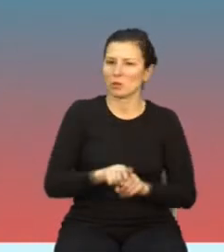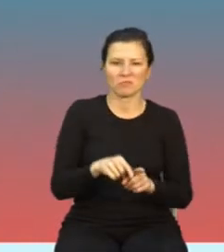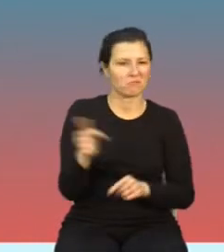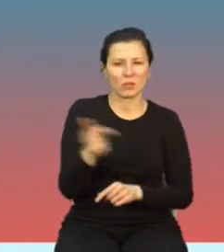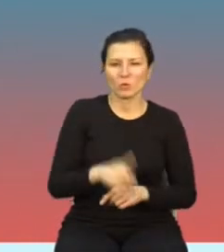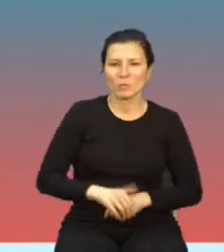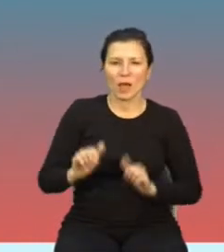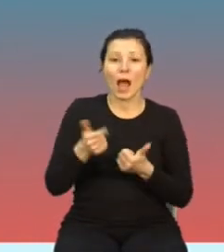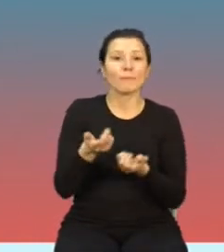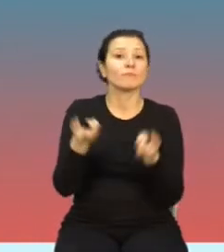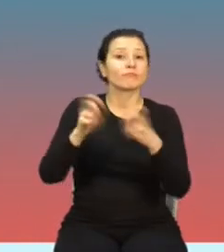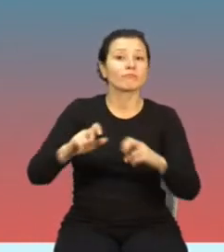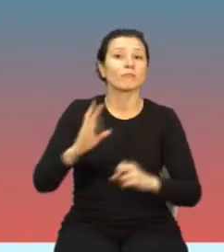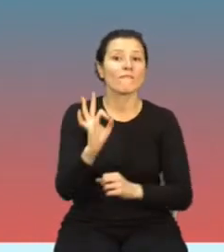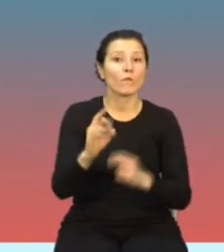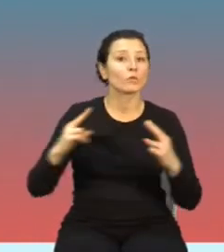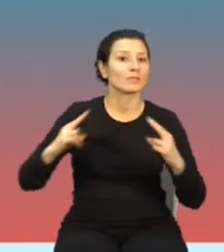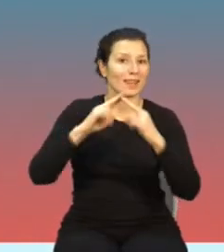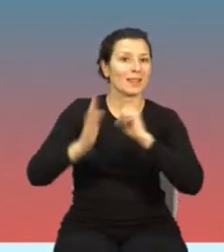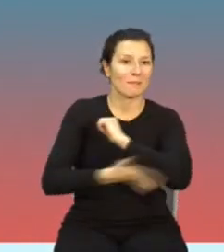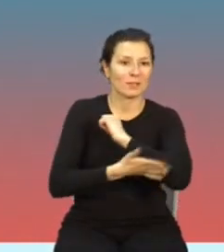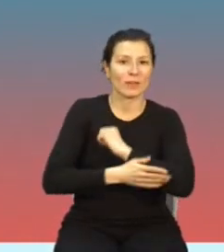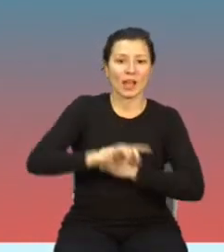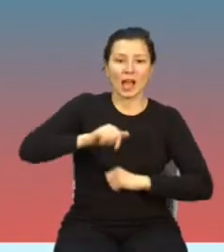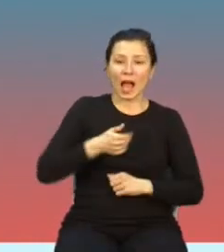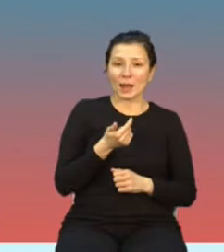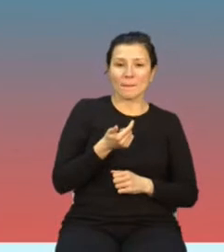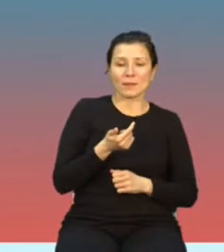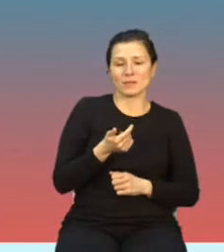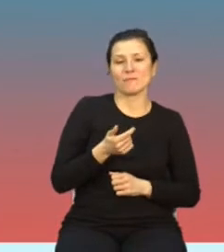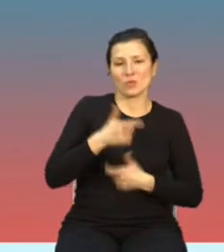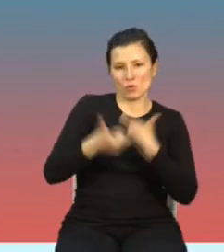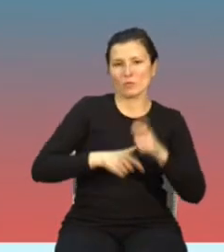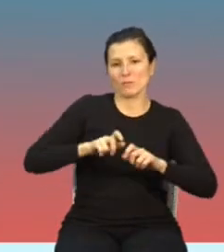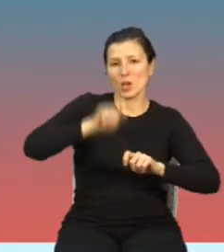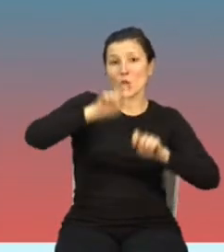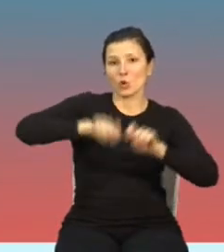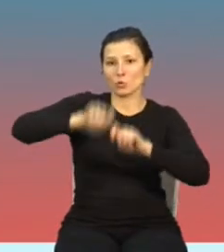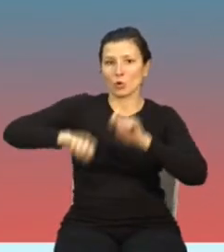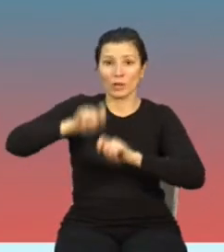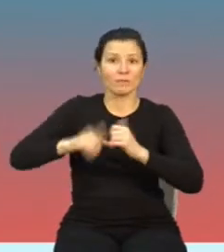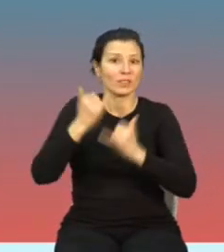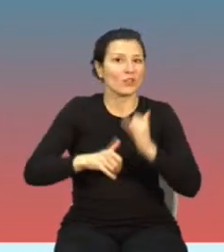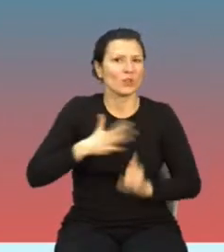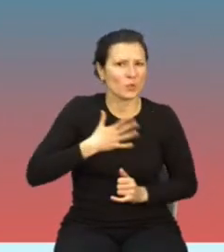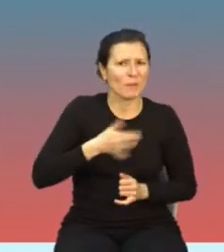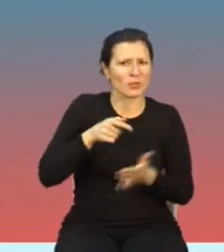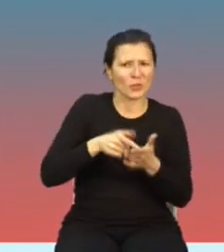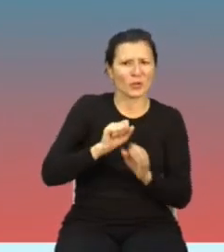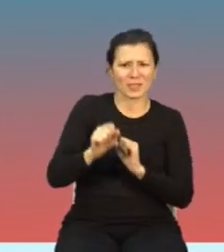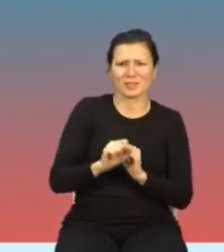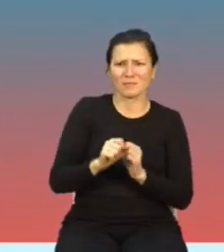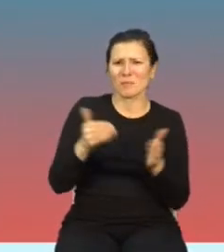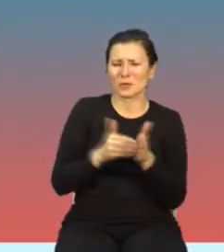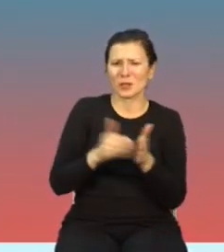by instalować swoje stacje bazowe, ale my przeprowadzamy niezapowiadane kontrole w tym przypadku, jeżeli uważamy, że to jest konieczne. I